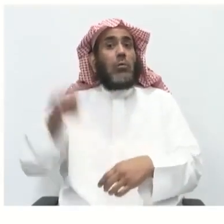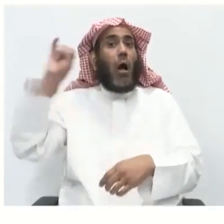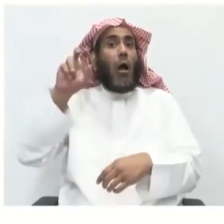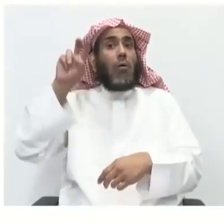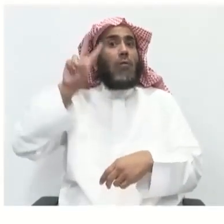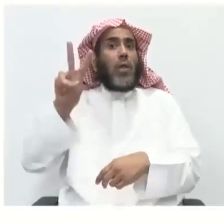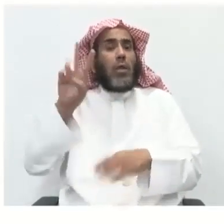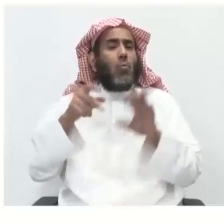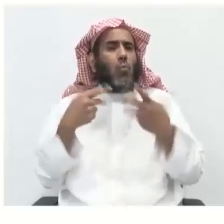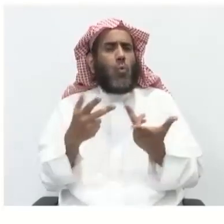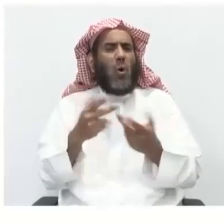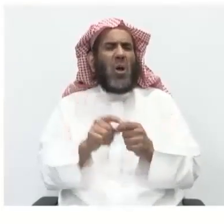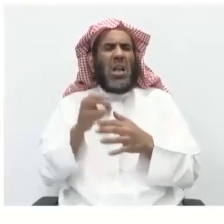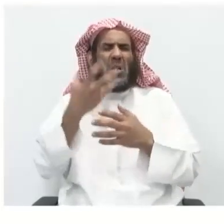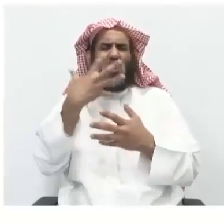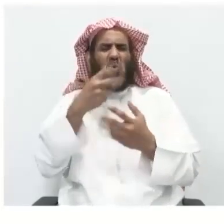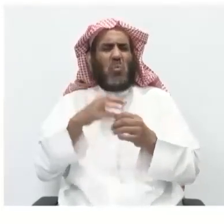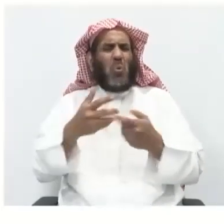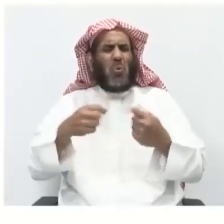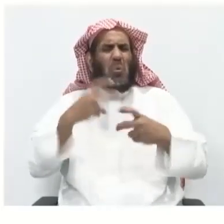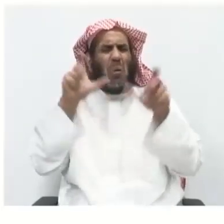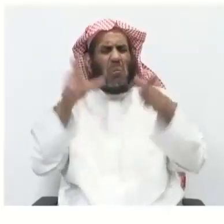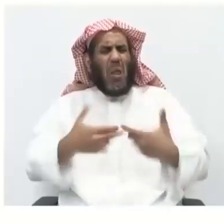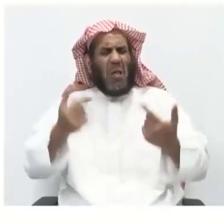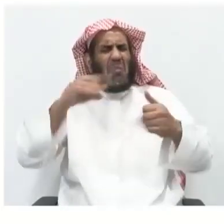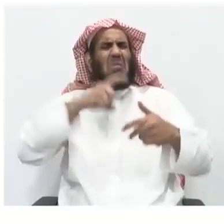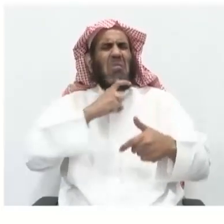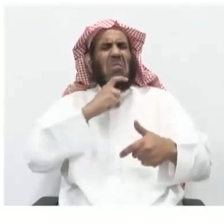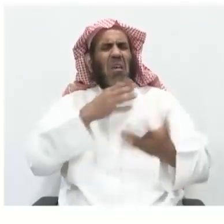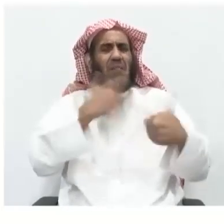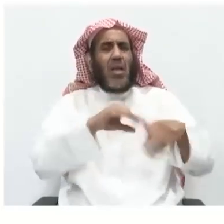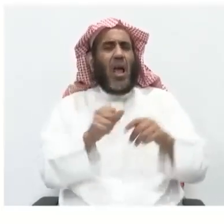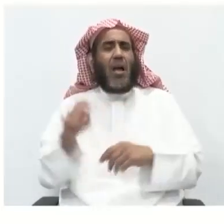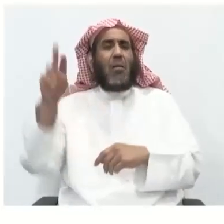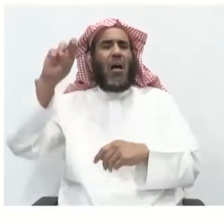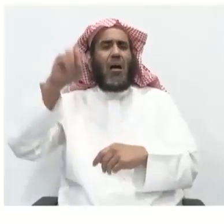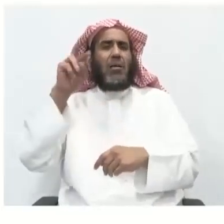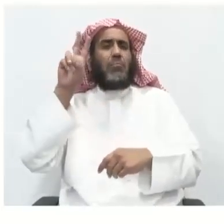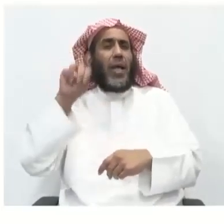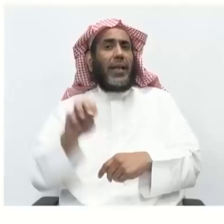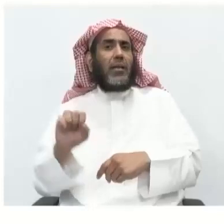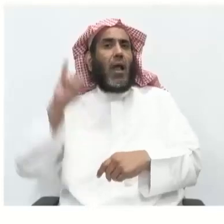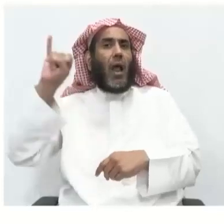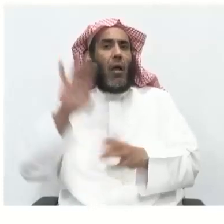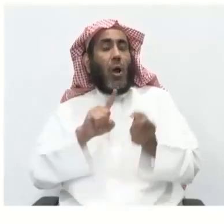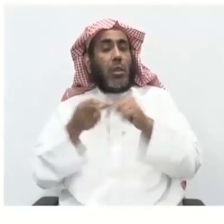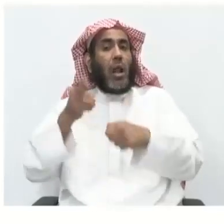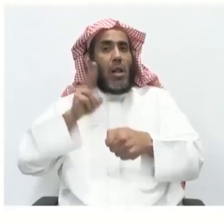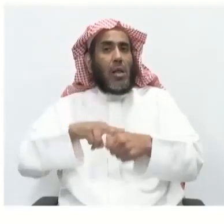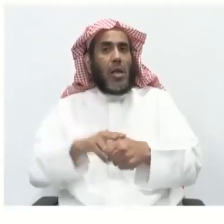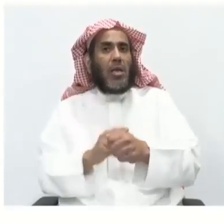فيروس الايدز لدينا التركيب الداخلي هنا الار ان اي لدينا ايضا